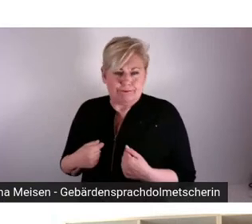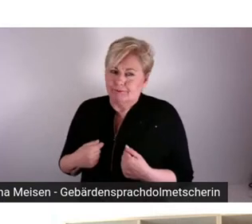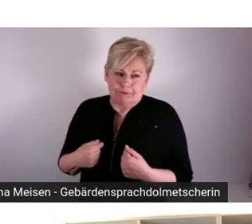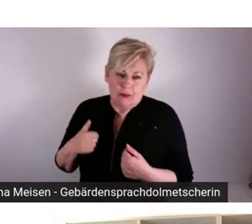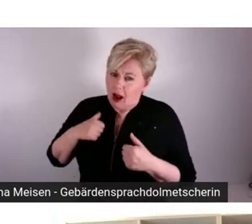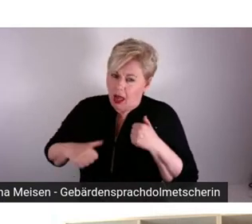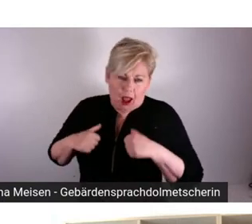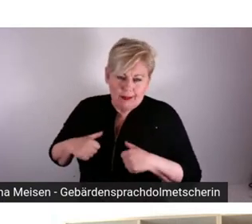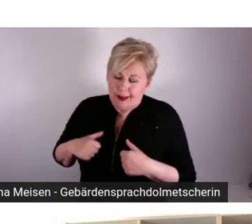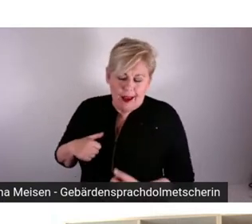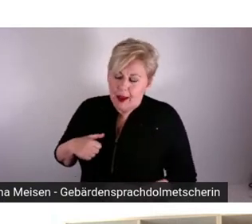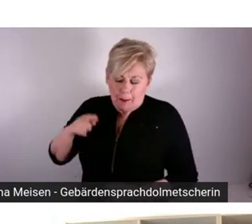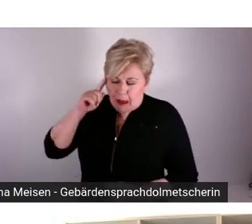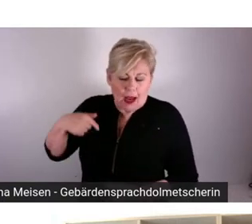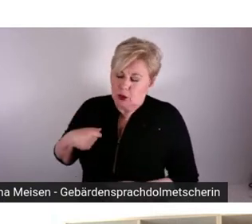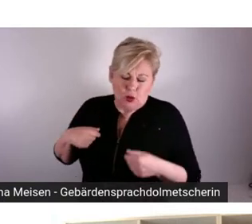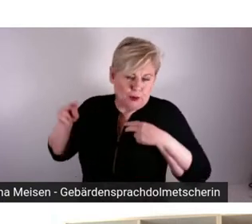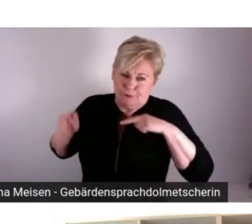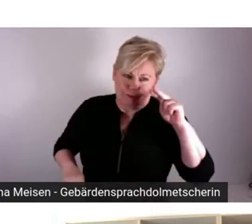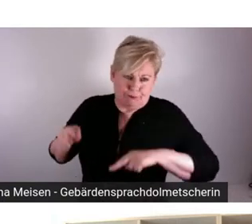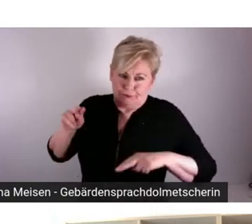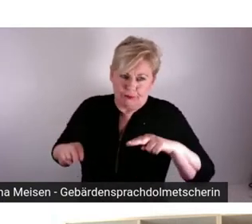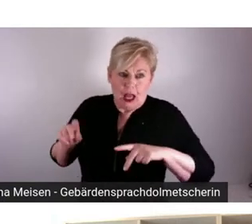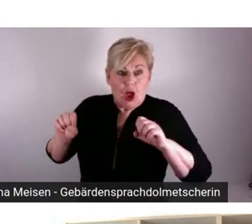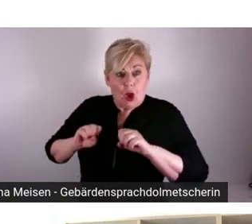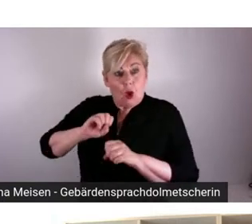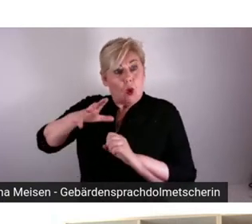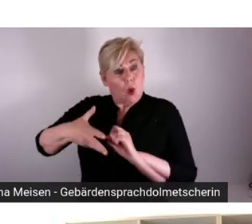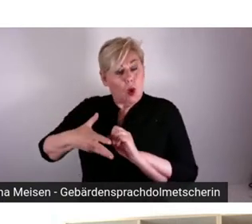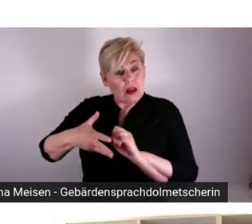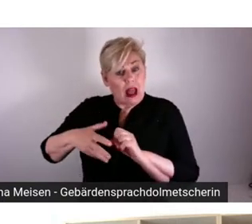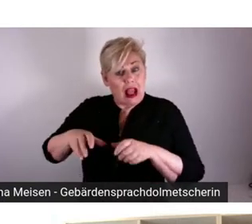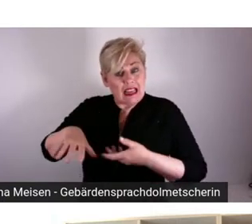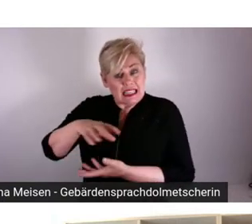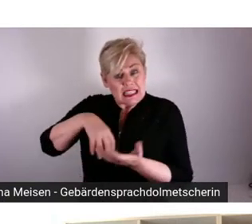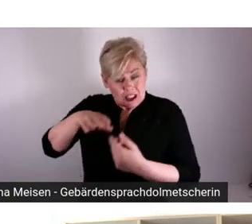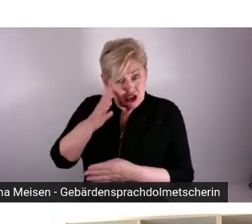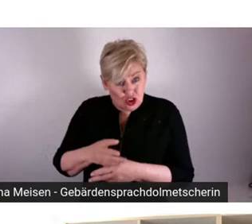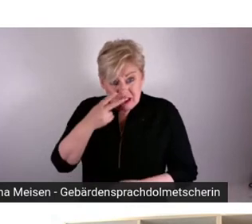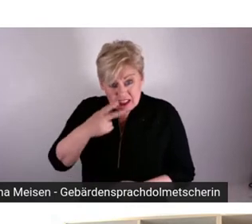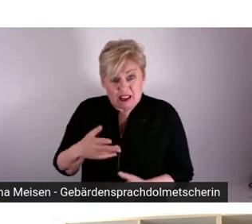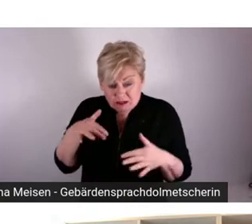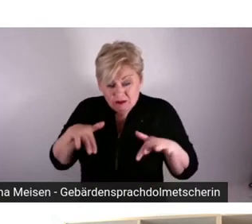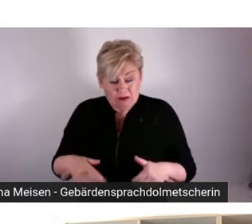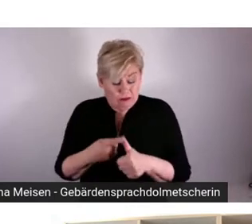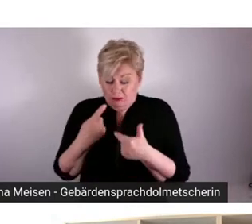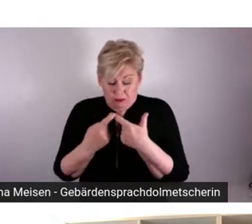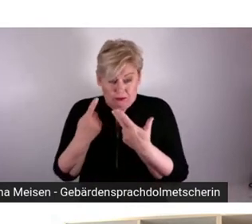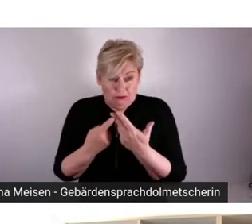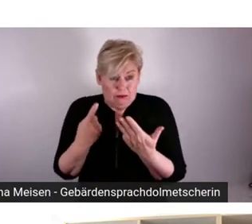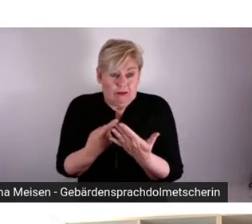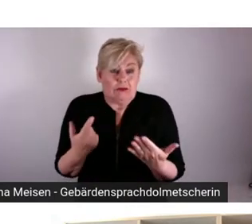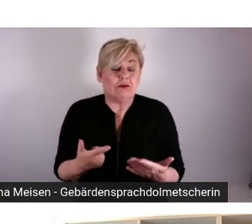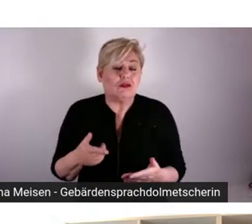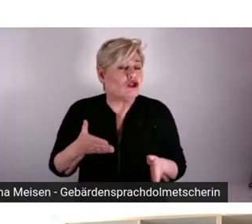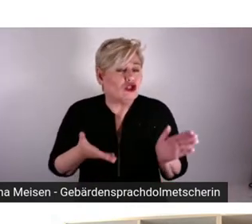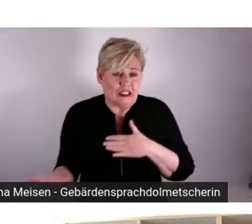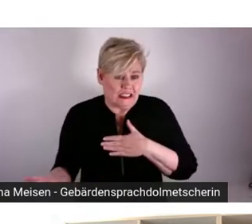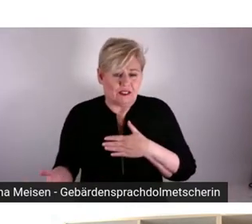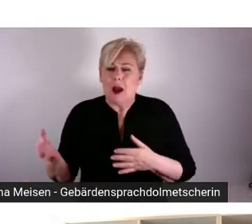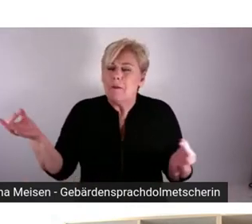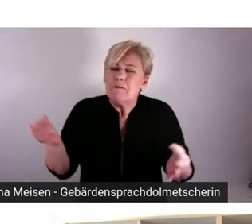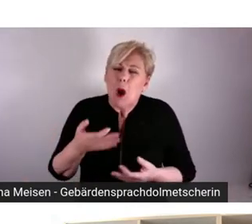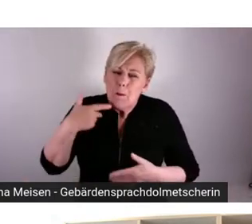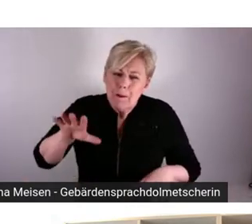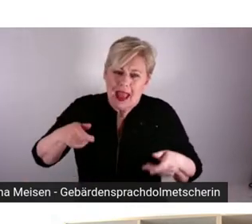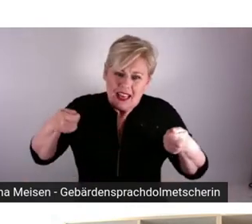leider nicht zusammen, weil ich finde, die Corona-Krise hat ja sehr deutlich gezeigt, wo die Missstände sind, dass wir dringend mehr Investitionen brauchen,